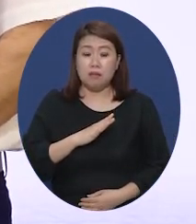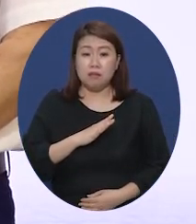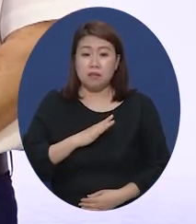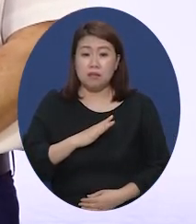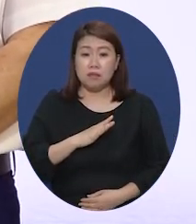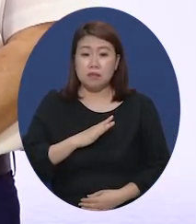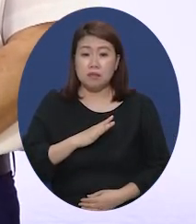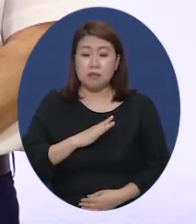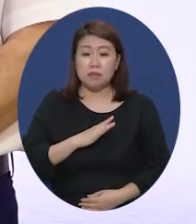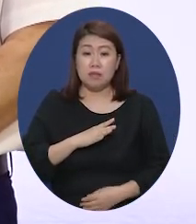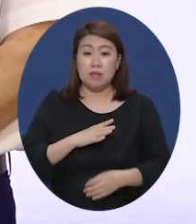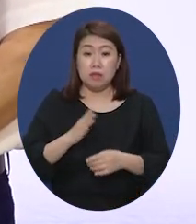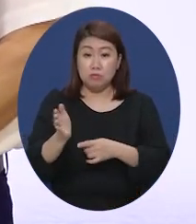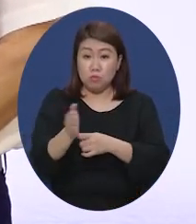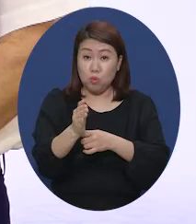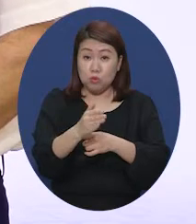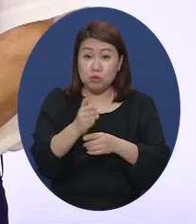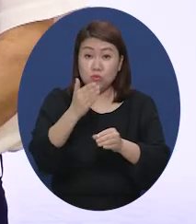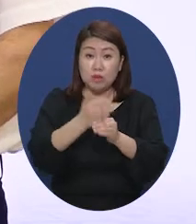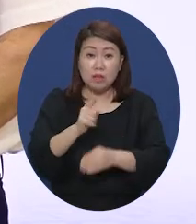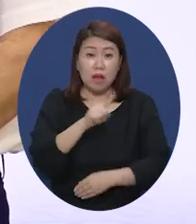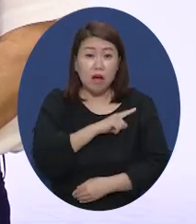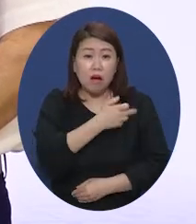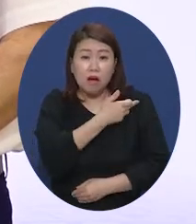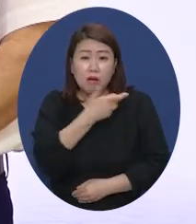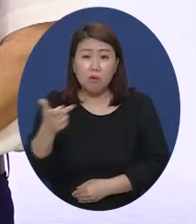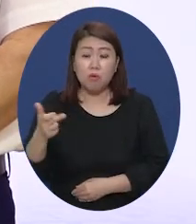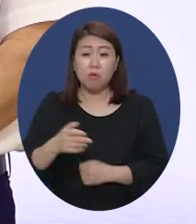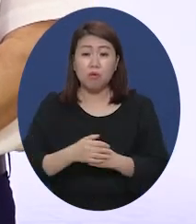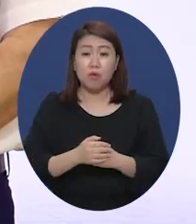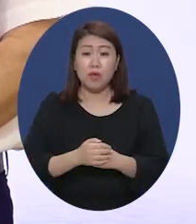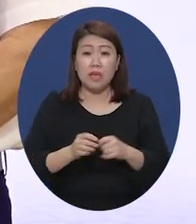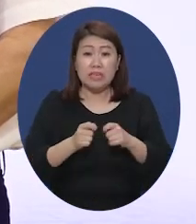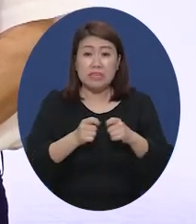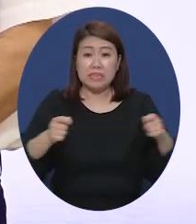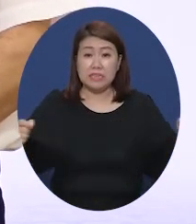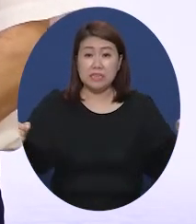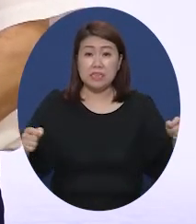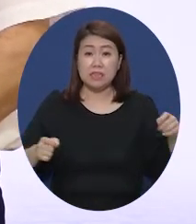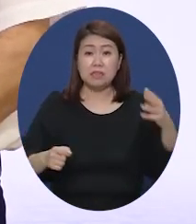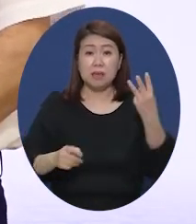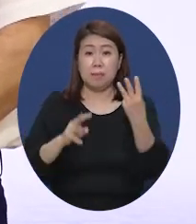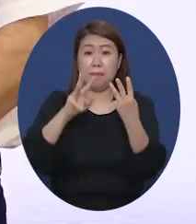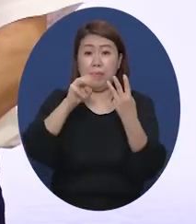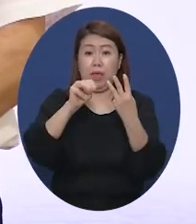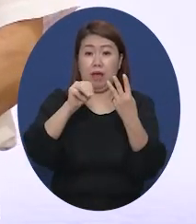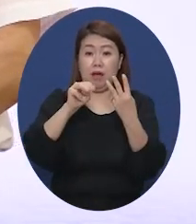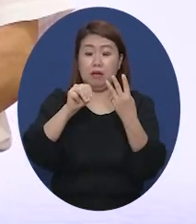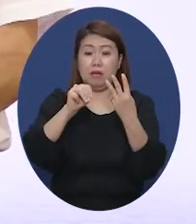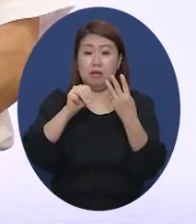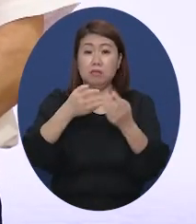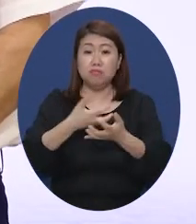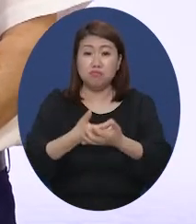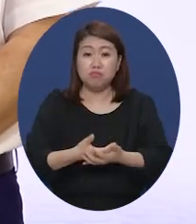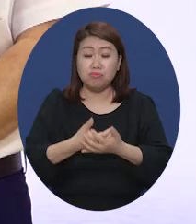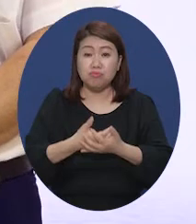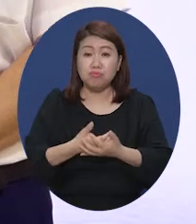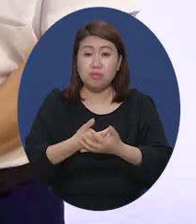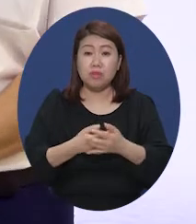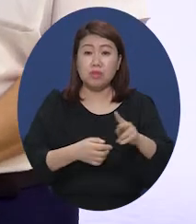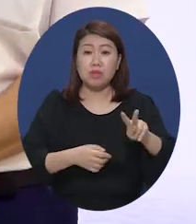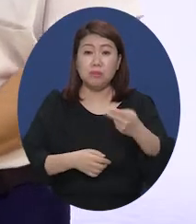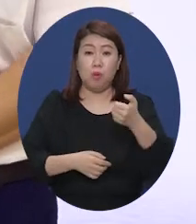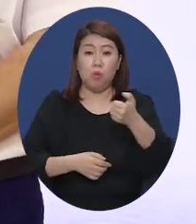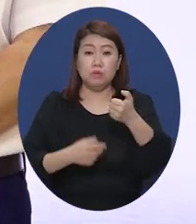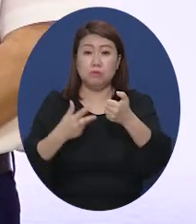담소 중에서는 브라질에 있는 담소 중에서는 가장 큰 것 중에 하나라고 합니다. 길이가 최대 클 때는 3m까지 가고